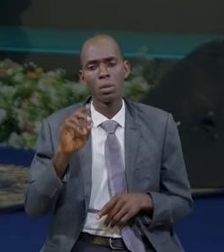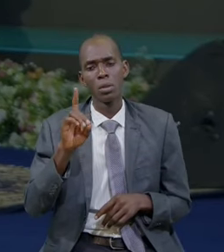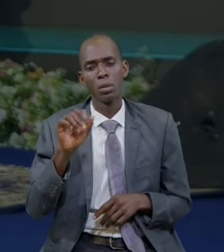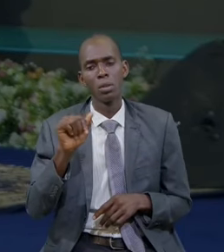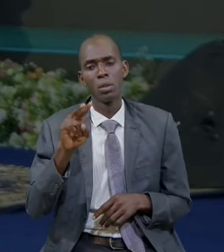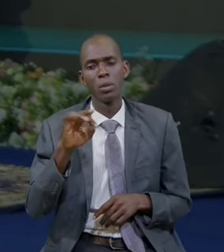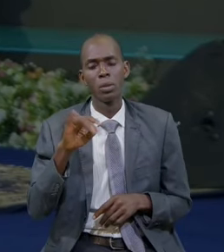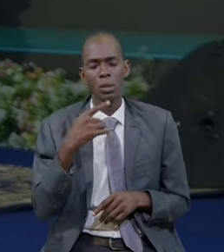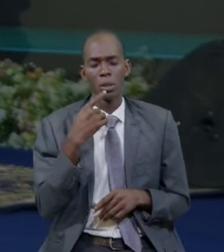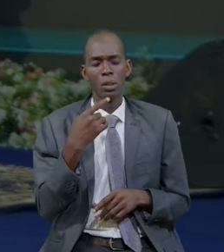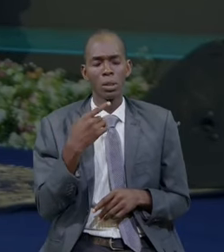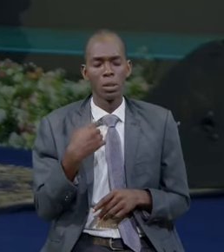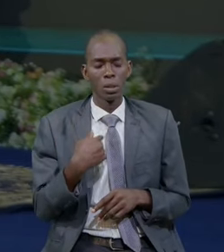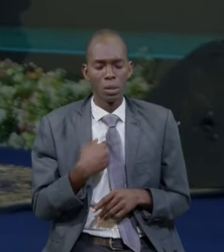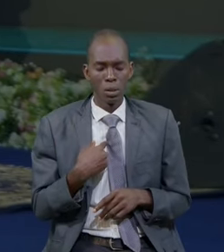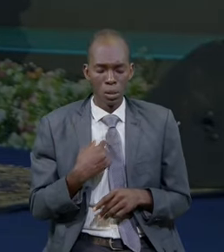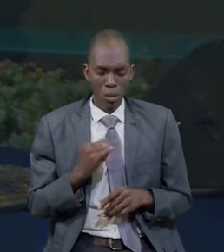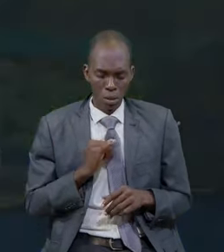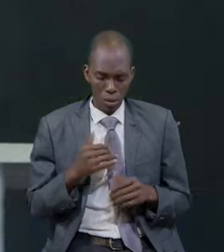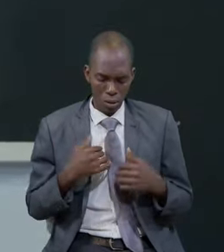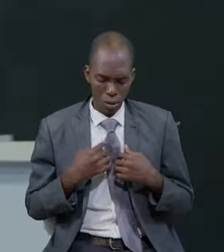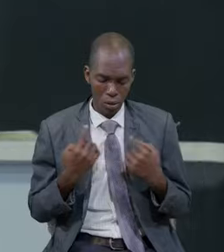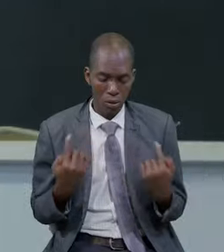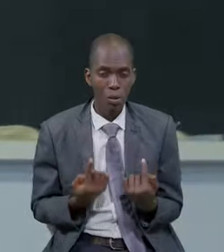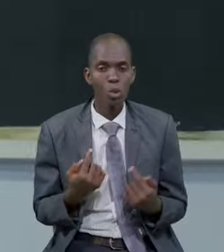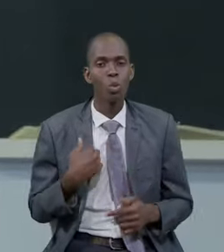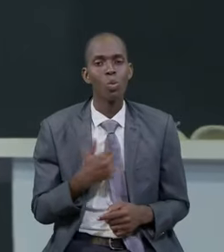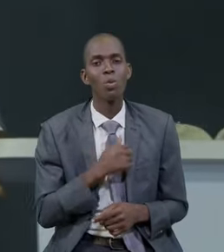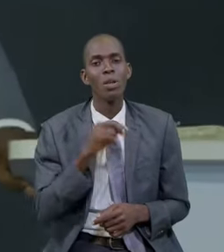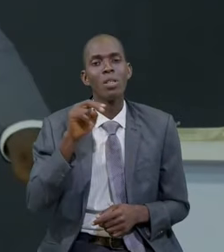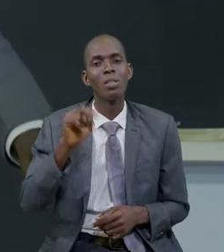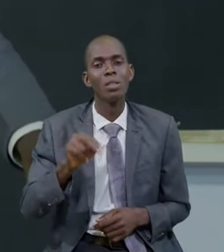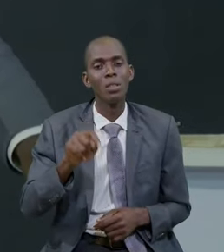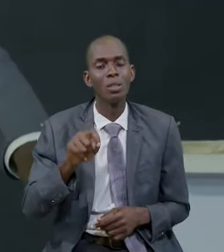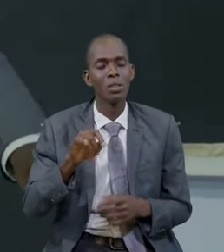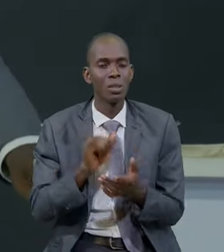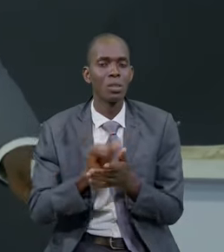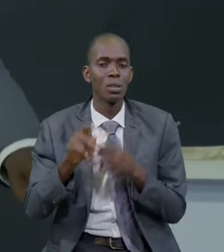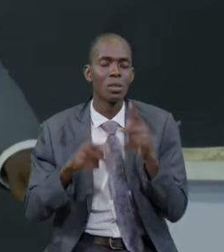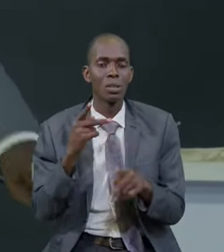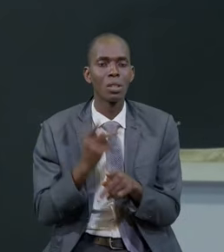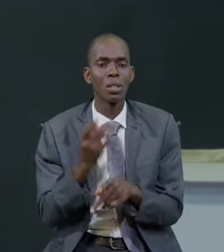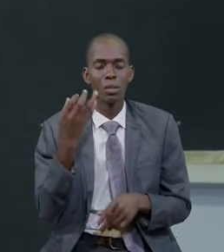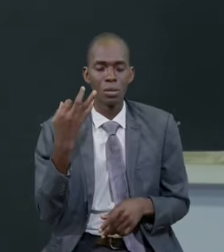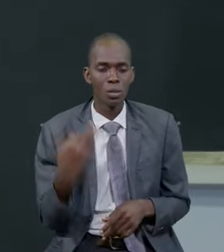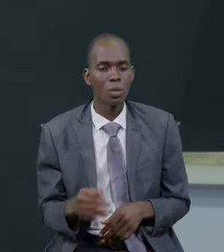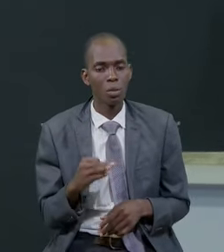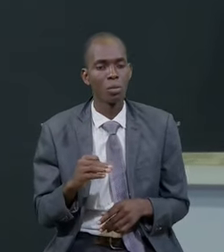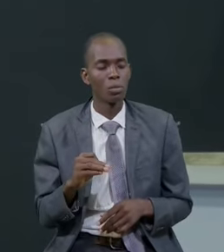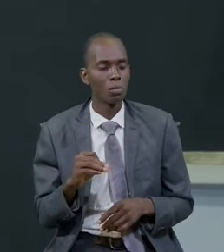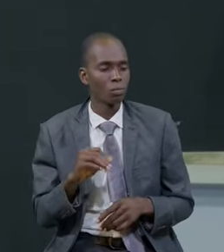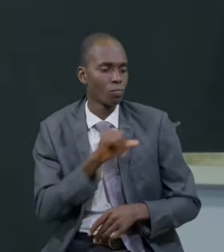de la nation. Qui va changer les dirigeants de la dénomination autour de nous. Et qui